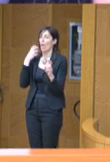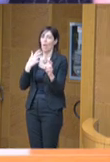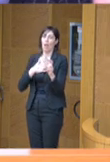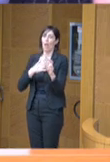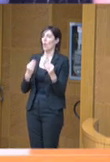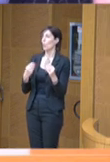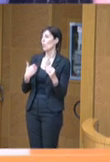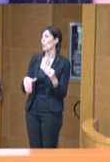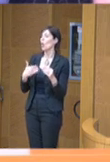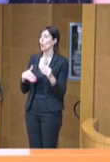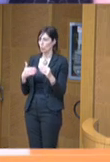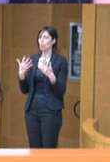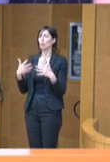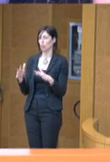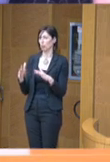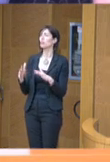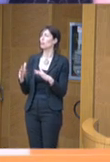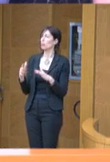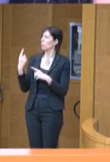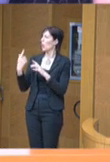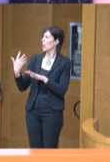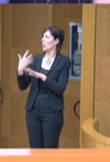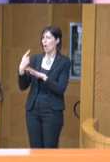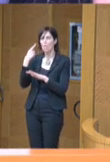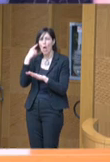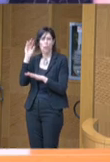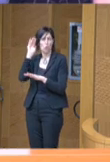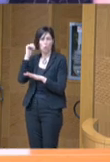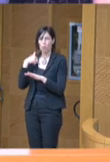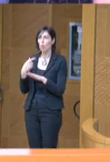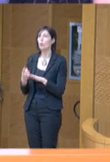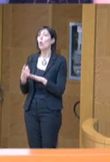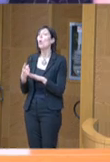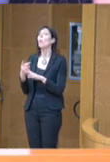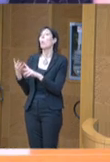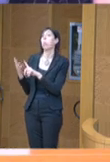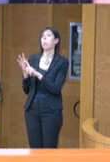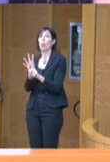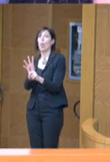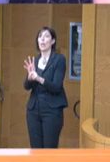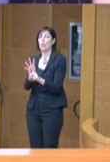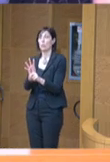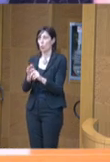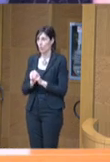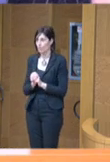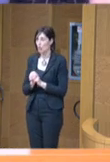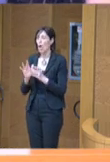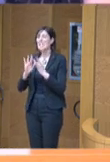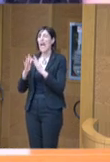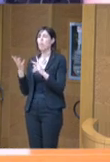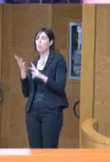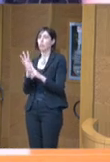stato sollevato giustamente in uno di questi interventi, il tema del bullismo. Bullismo, cyberbullismo